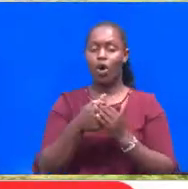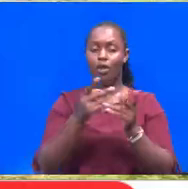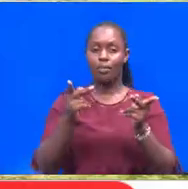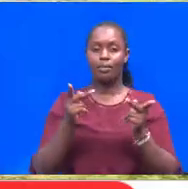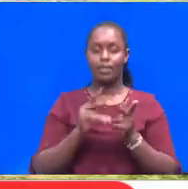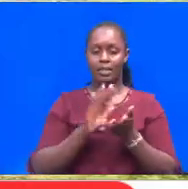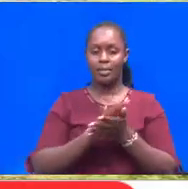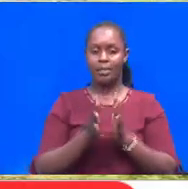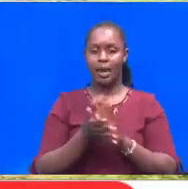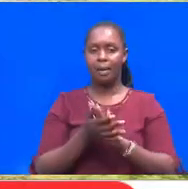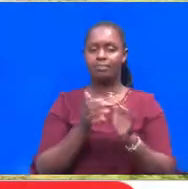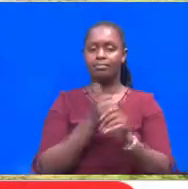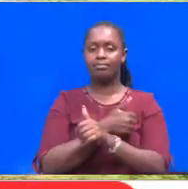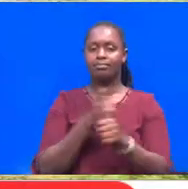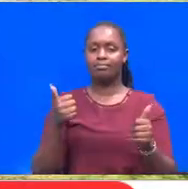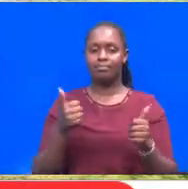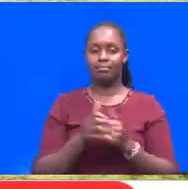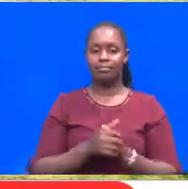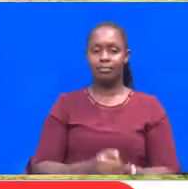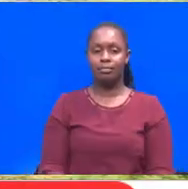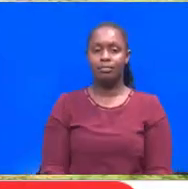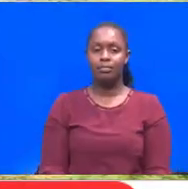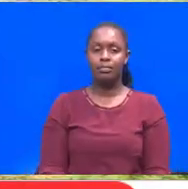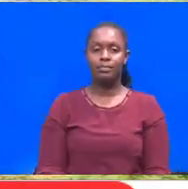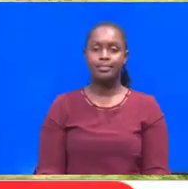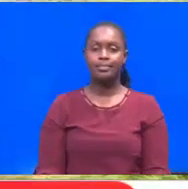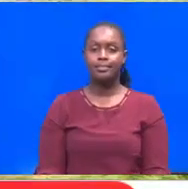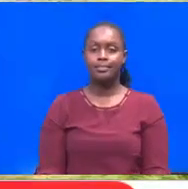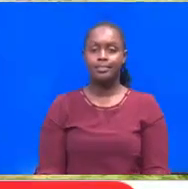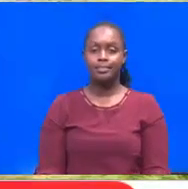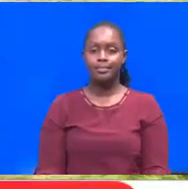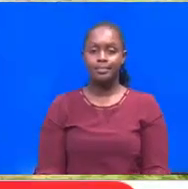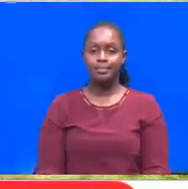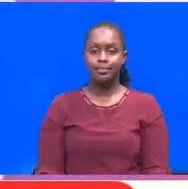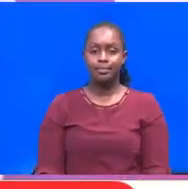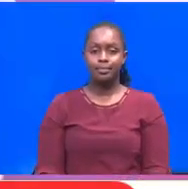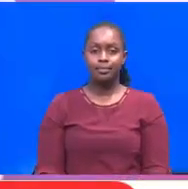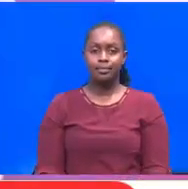salama. Kutoka hapa kaunti ya Vihiga, jina langu ni Arnold Adidi.